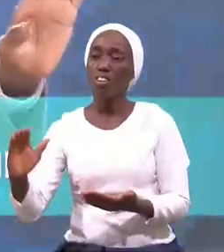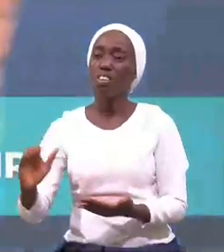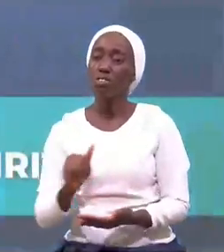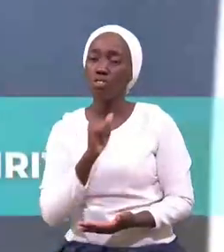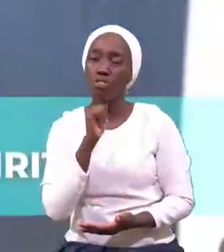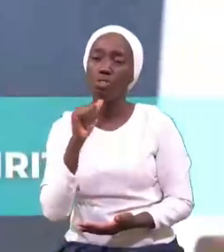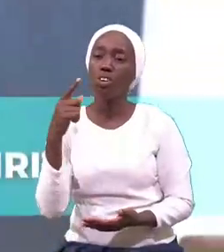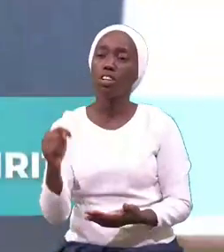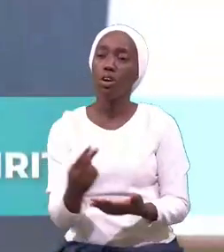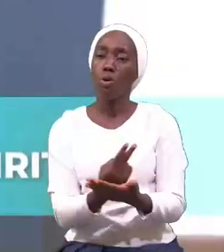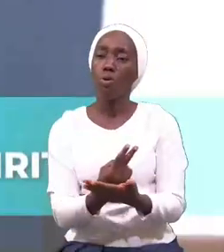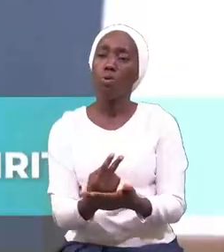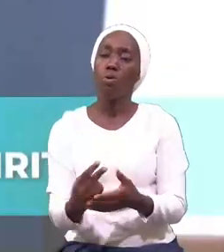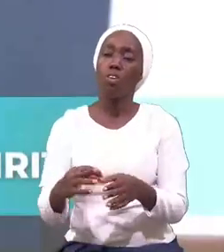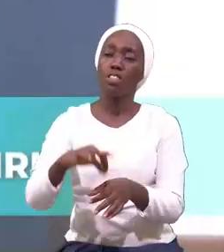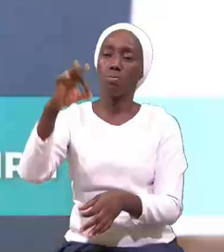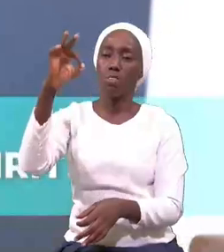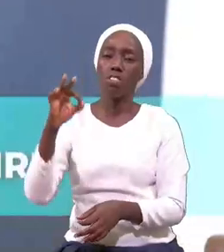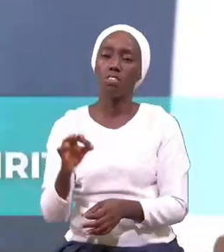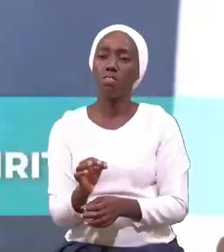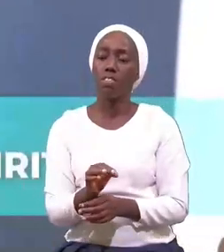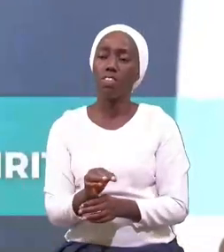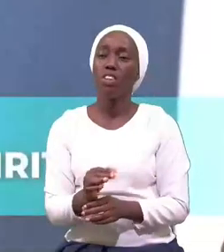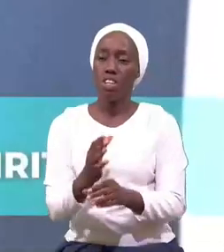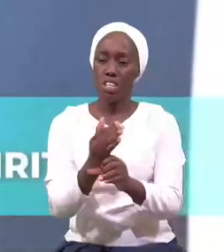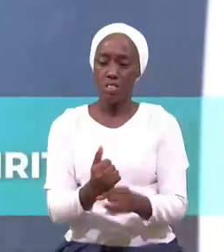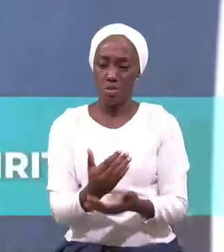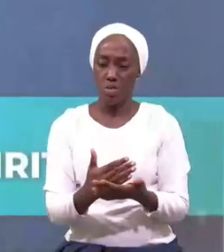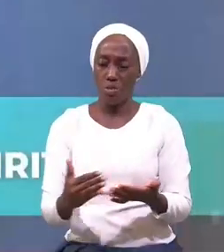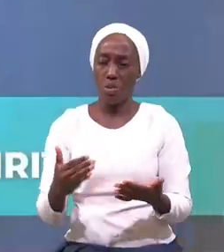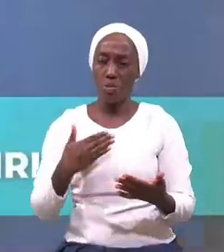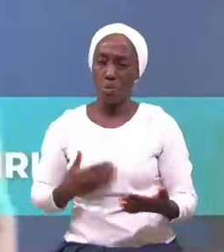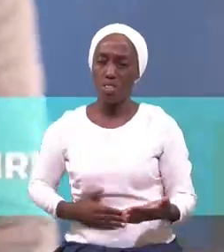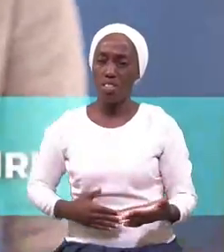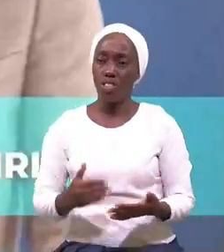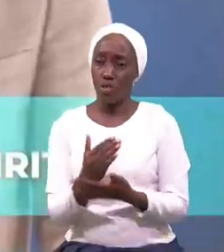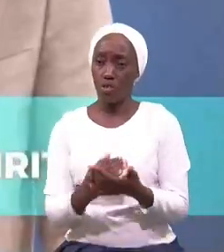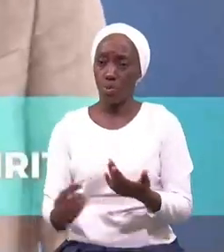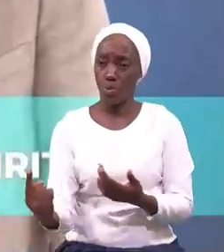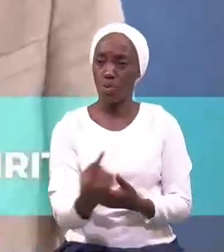quelqu'un, vous n'allez pas lui résister au même moment si vous voulez le recevoir.